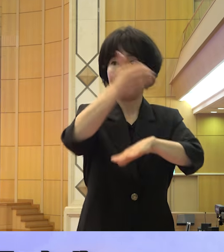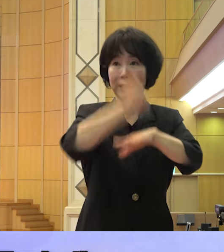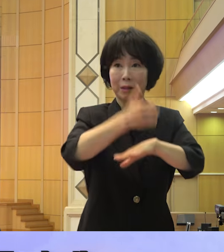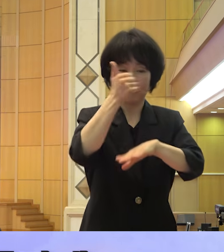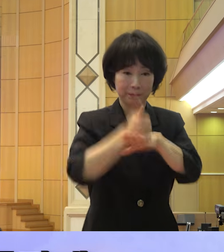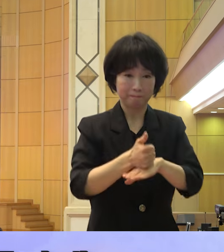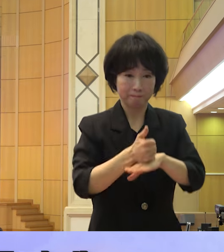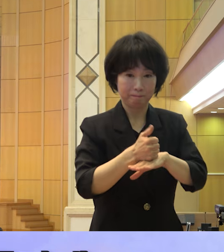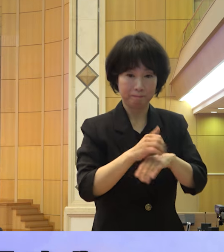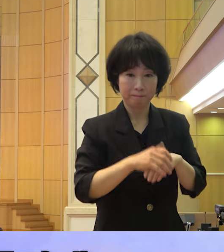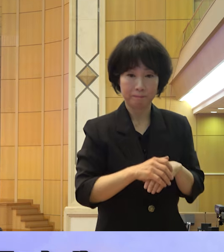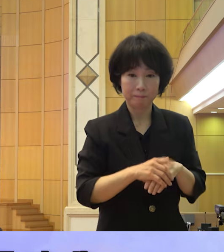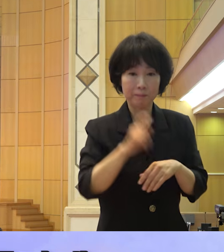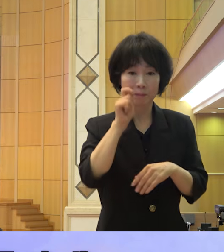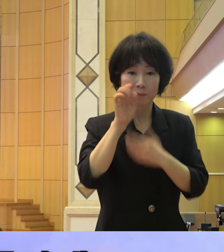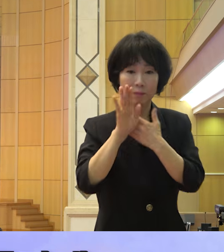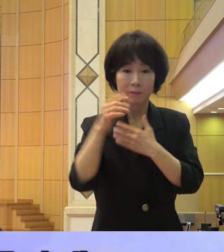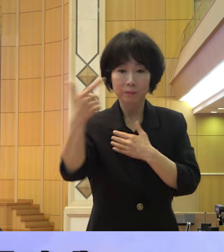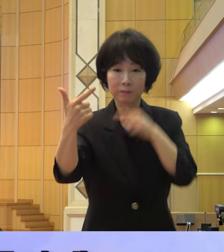2절 찾고 마칩니다.